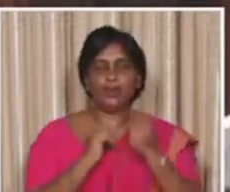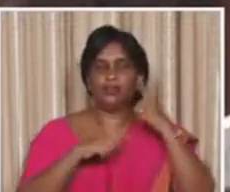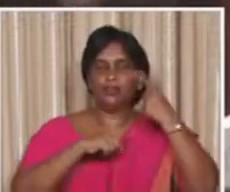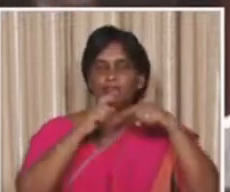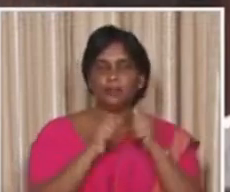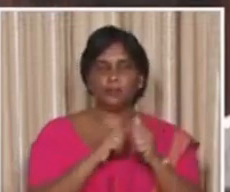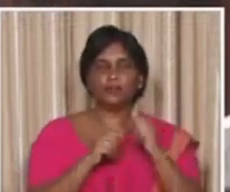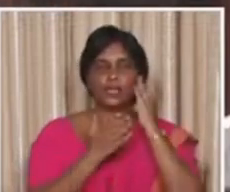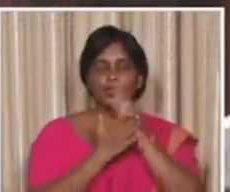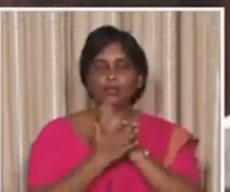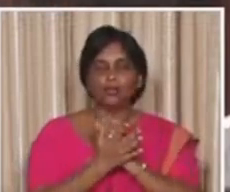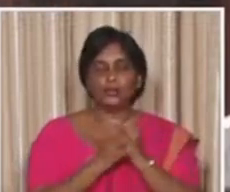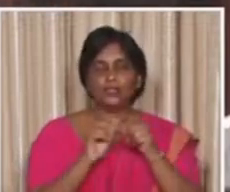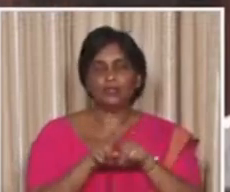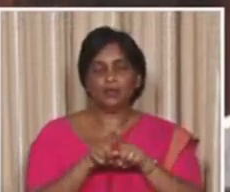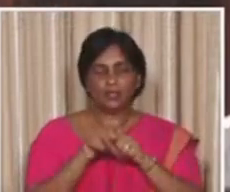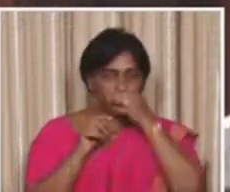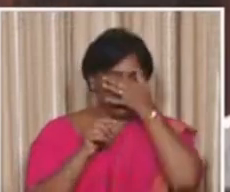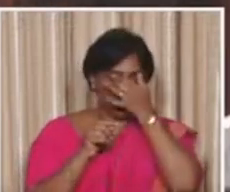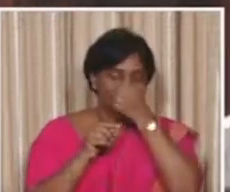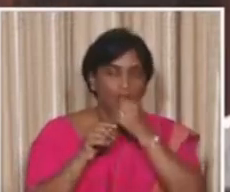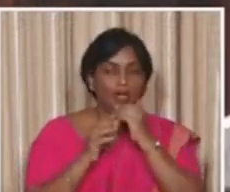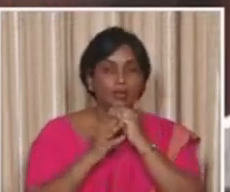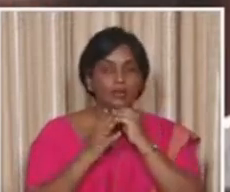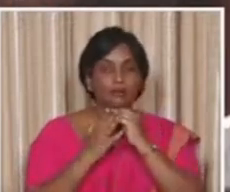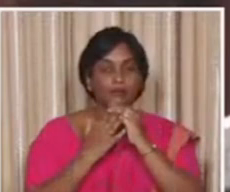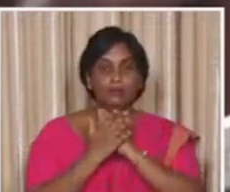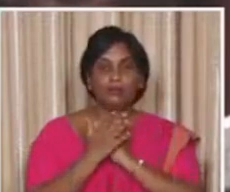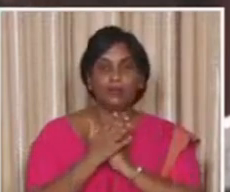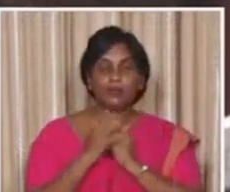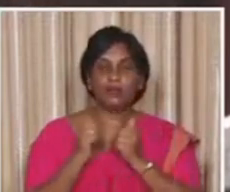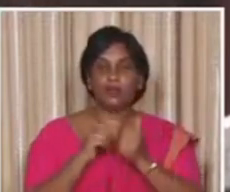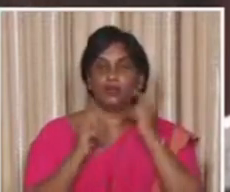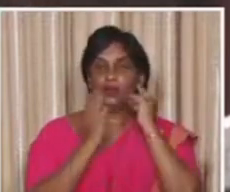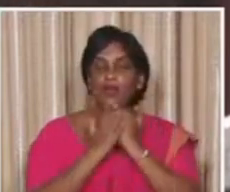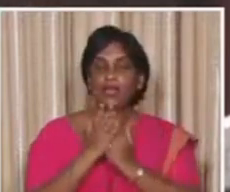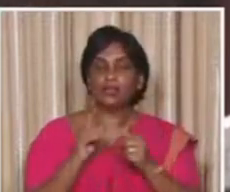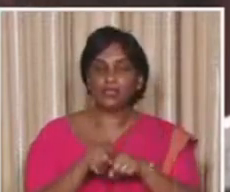விமான நிலையமாக கூடிய அளவு விமானங்கள் வரக்கூடிய அளவுக்கு அதை உயர்த்துவதற்கு நிதி ஒதுக்கவில்லை. ஆனால்